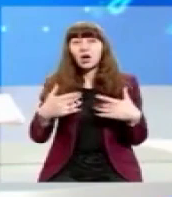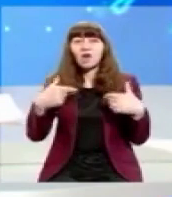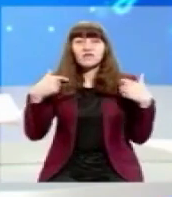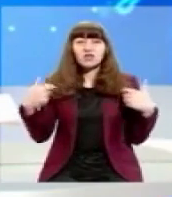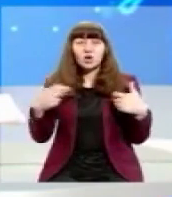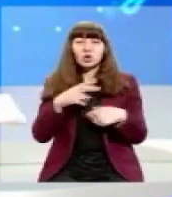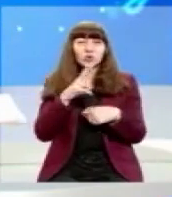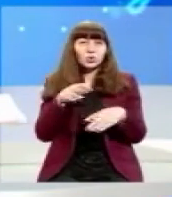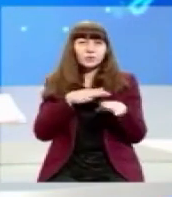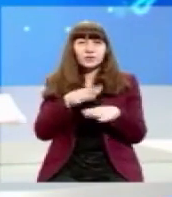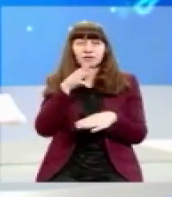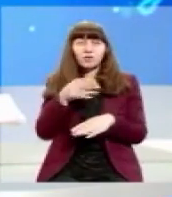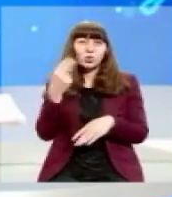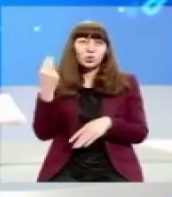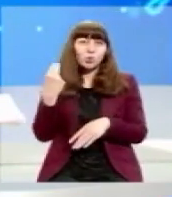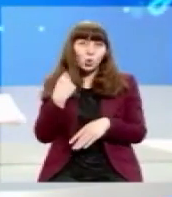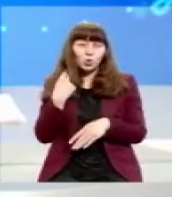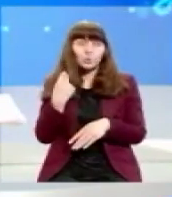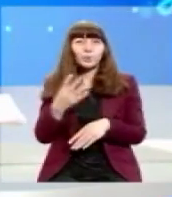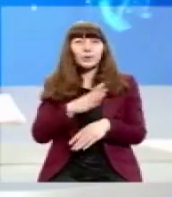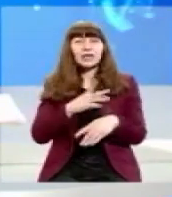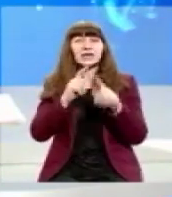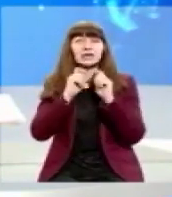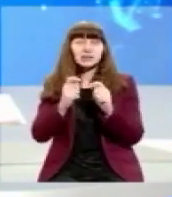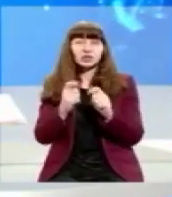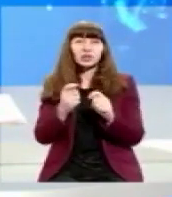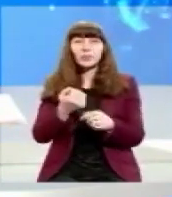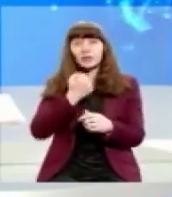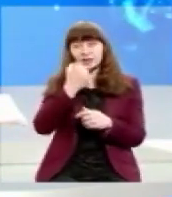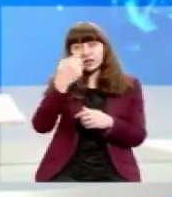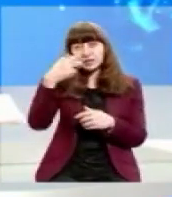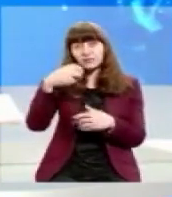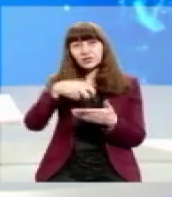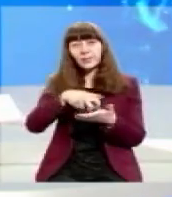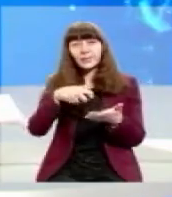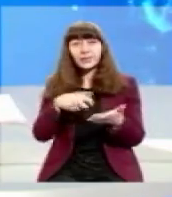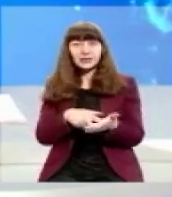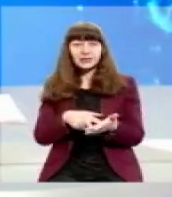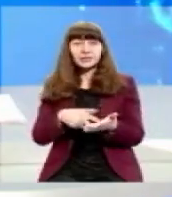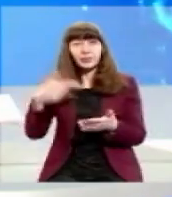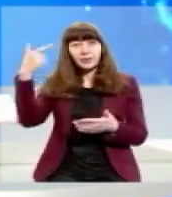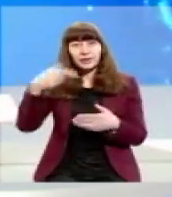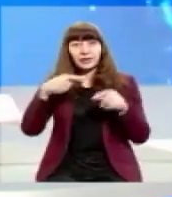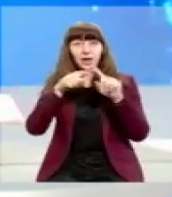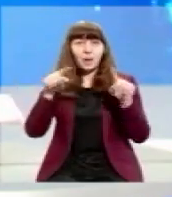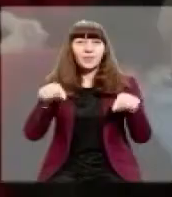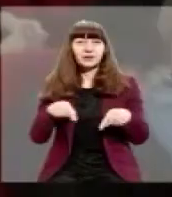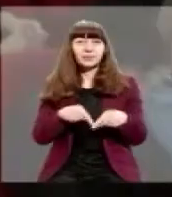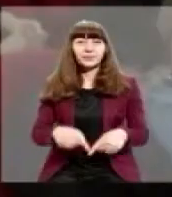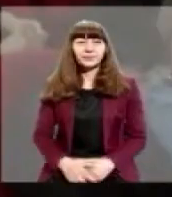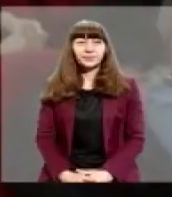что добросовестно исполняли служебные обязанности и достигли высоких результатов, наградили почетными грамотами.